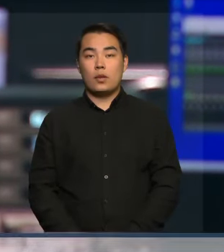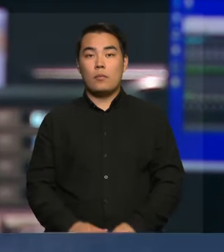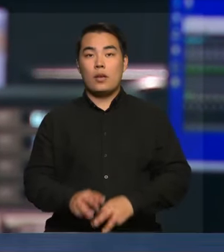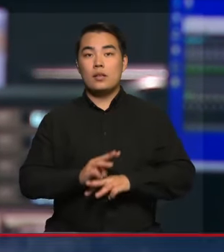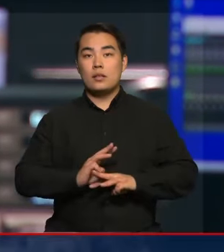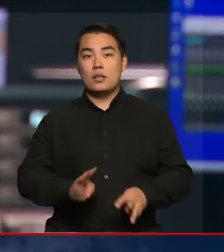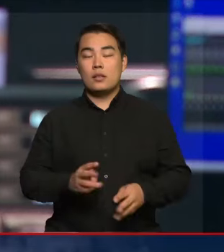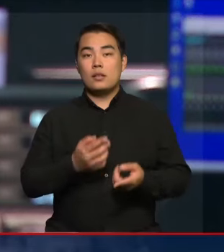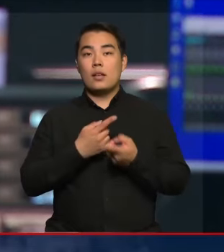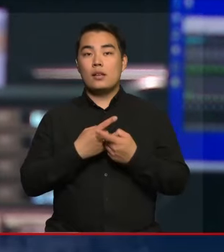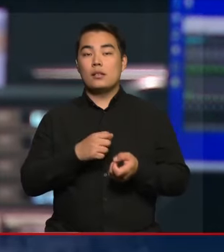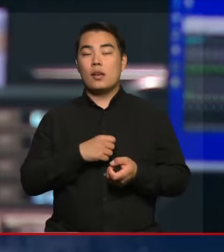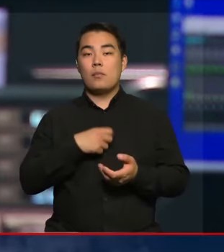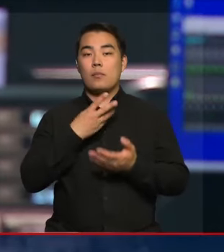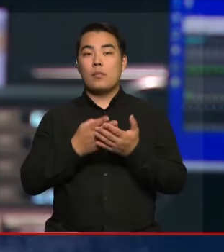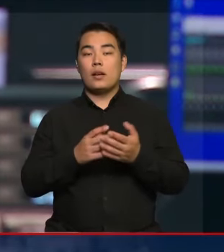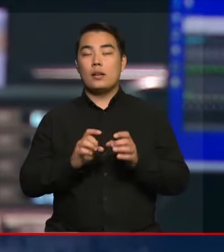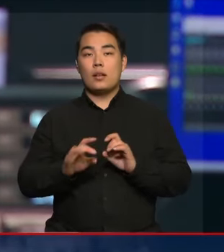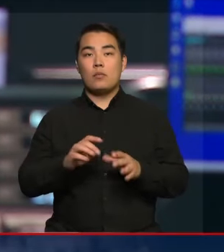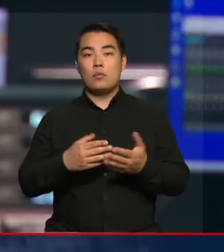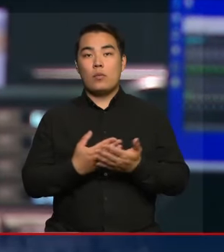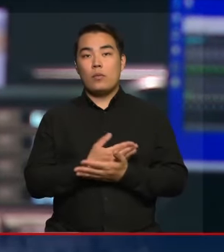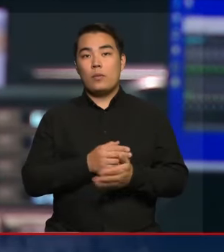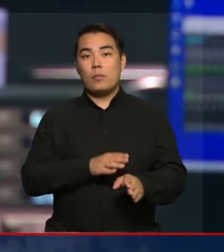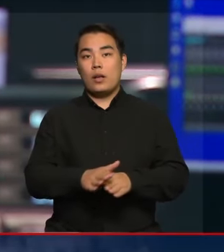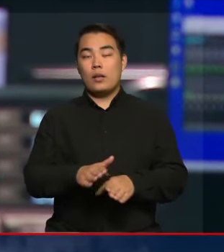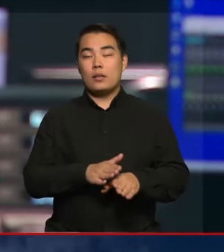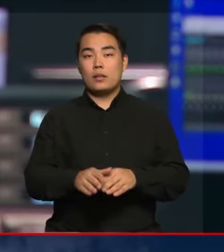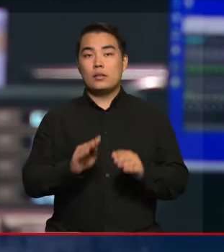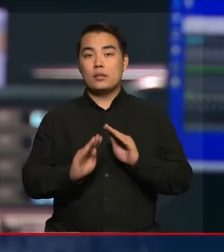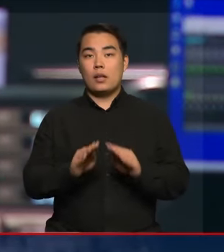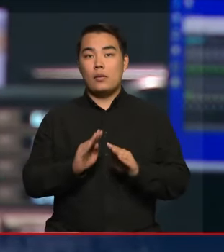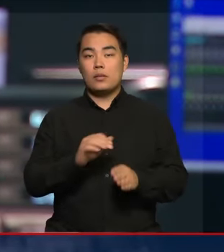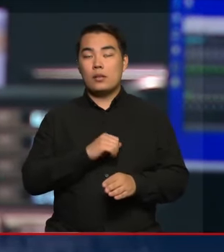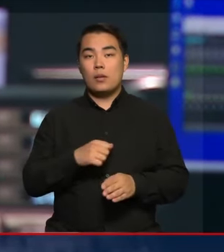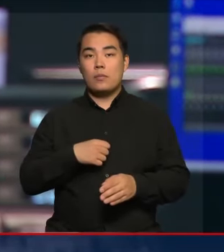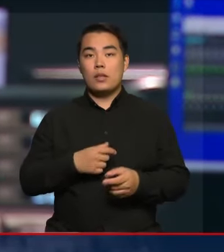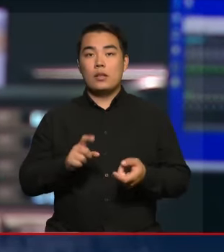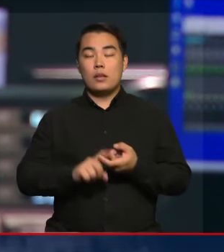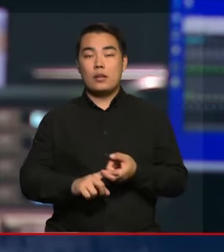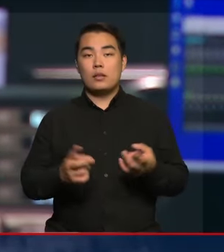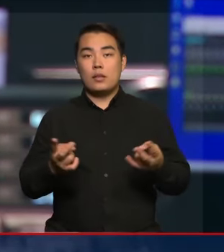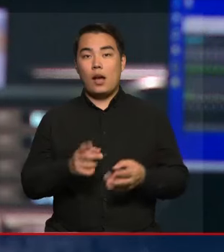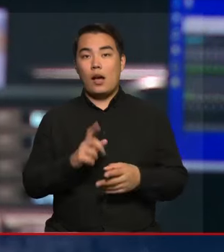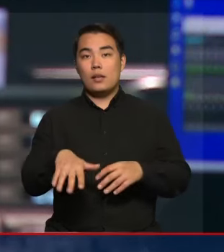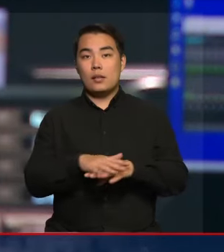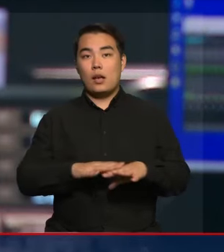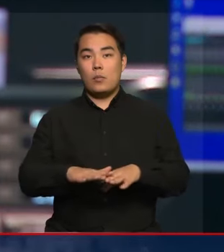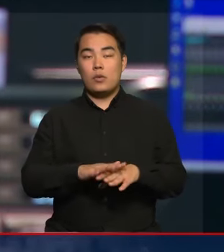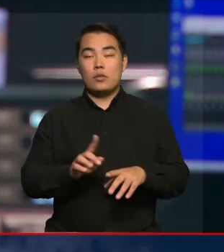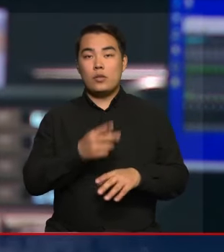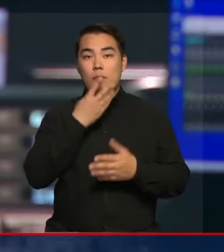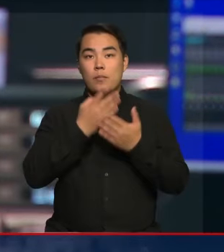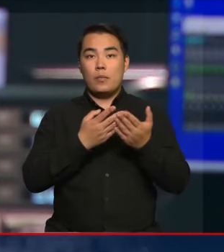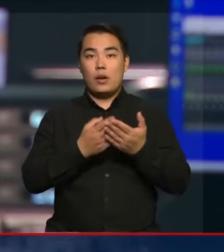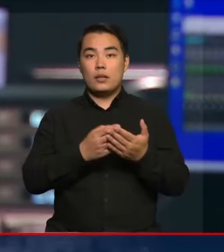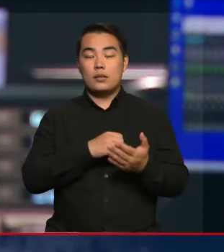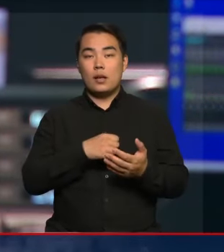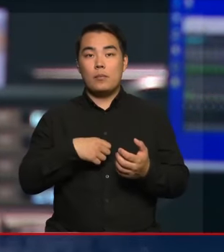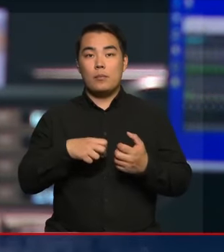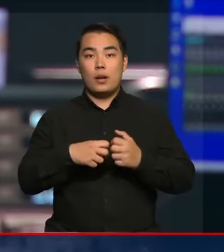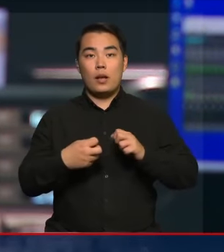Мәслихаттар жария саясаткерлердің жаңа толқынын қалыптастыратын орынға айналуы тиіс. Азаматтар көтеретін түйдек-түйдек